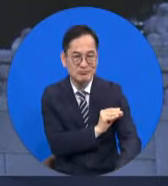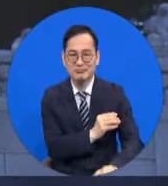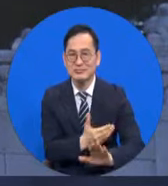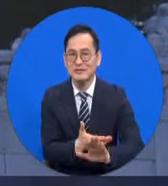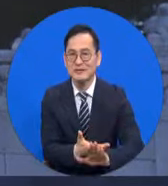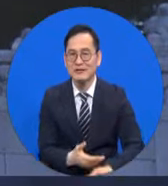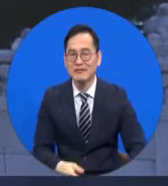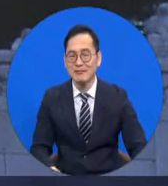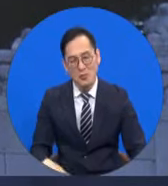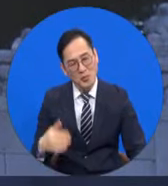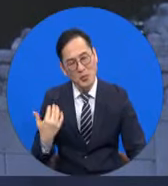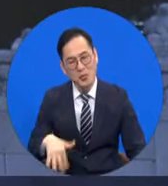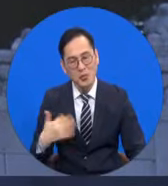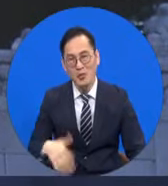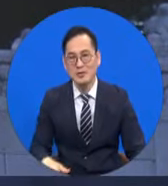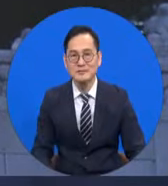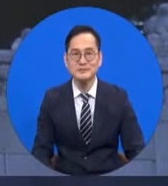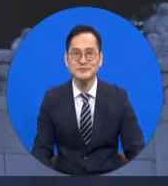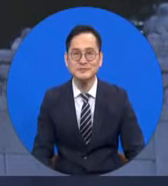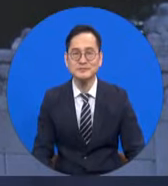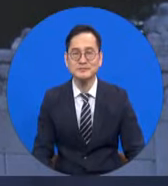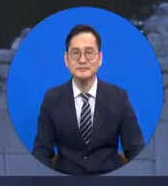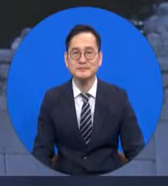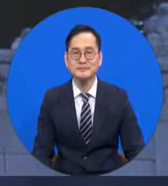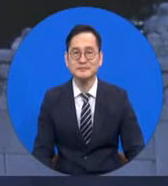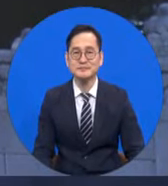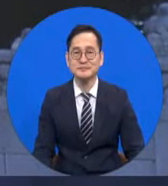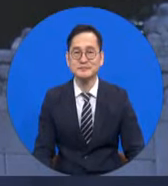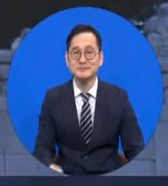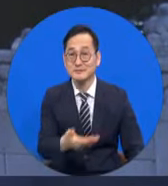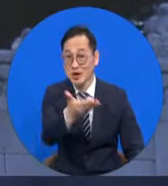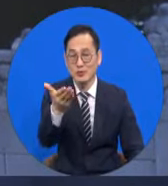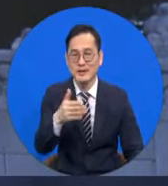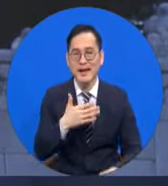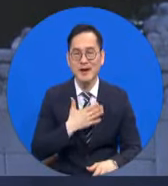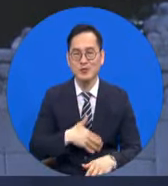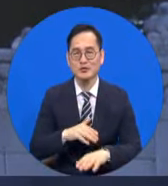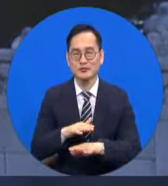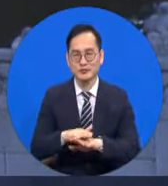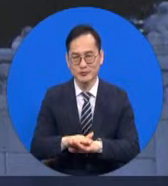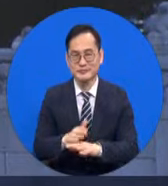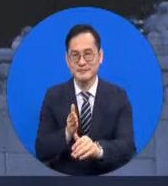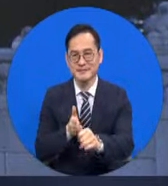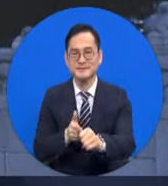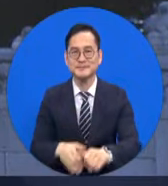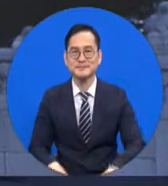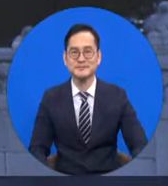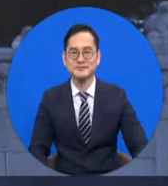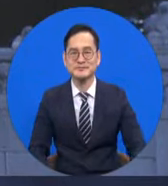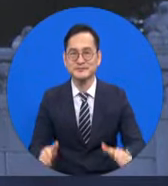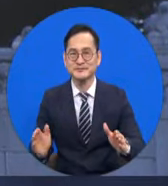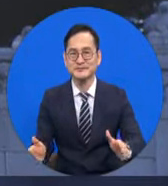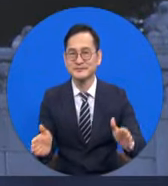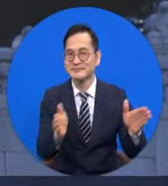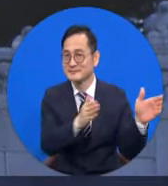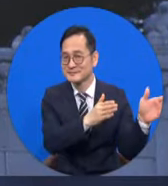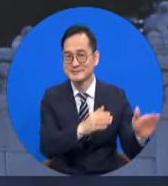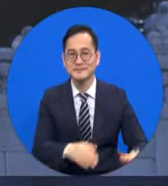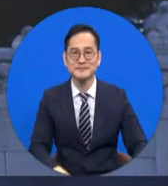내용입니다. 우리 유권자들께서 꼭 아셔야 할 내용 같아서 한번 정리해드렸습니다. 자, 이번에 저희가 준비한 다음